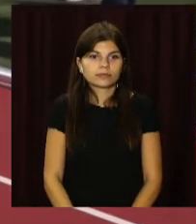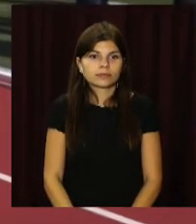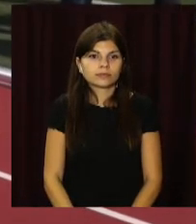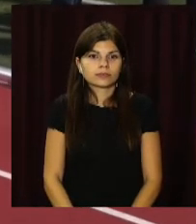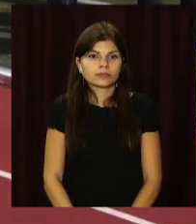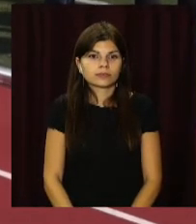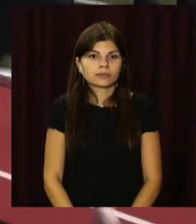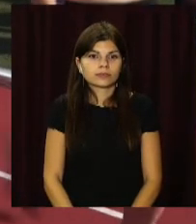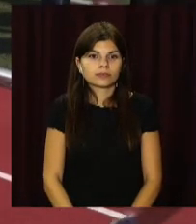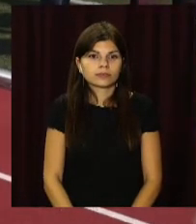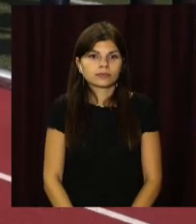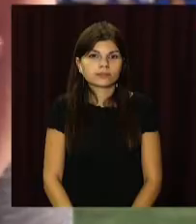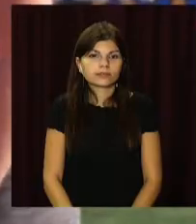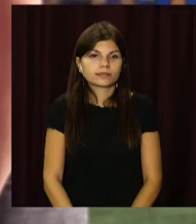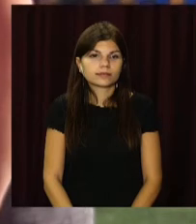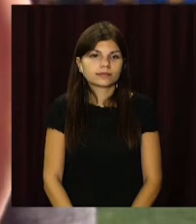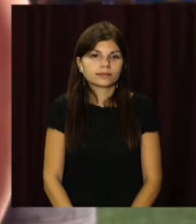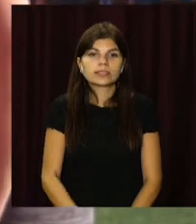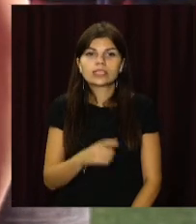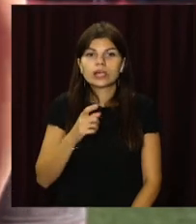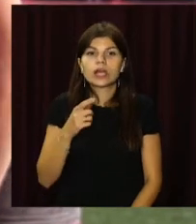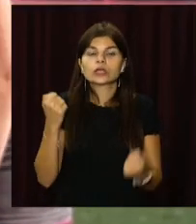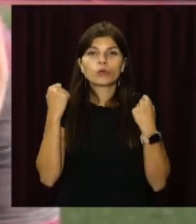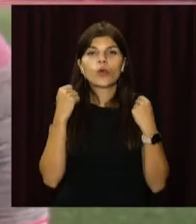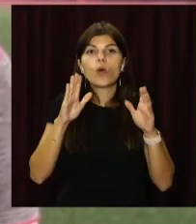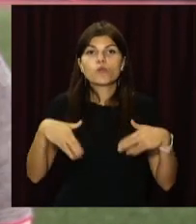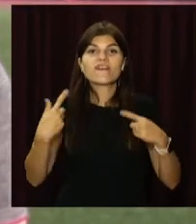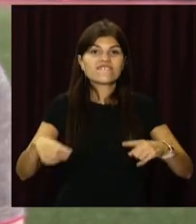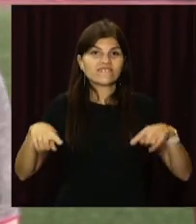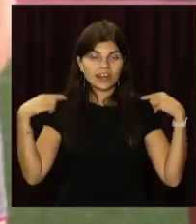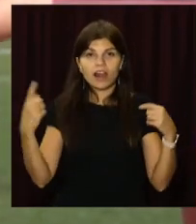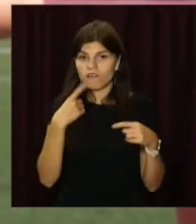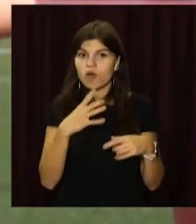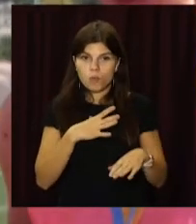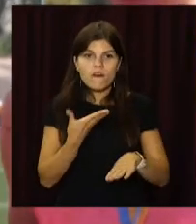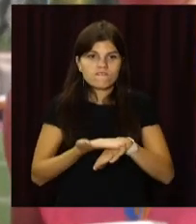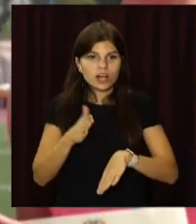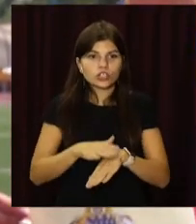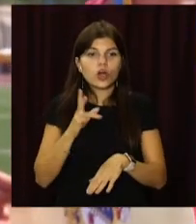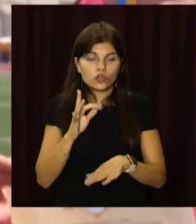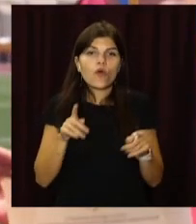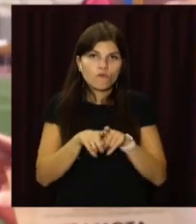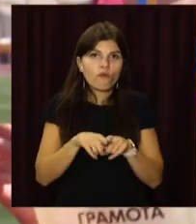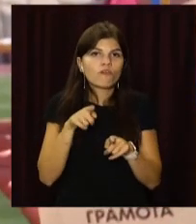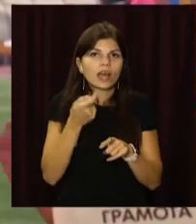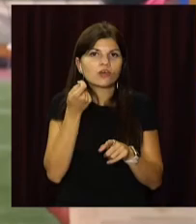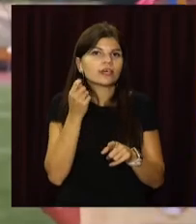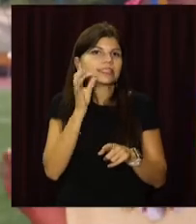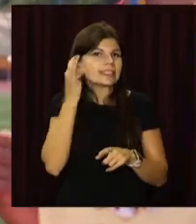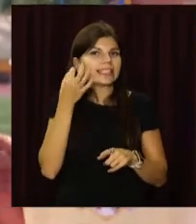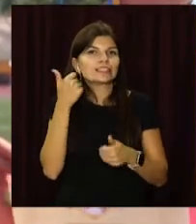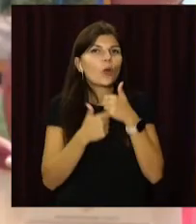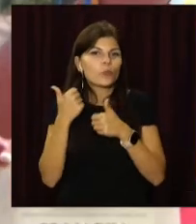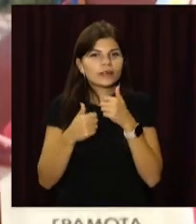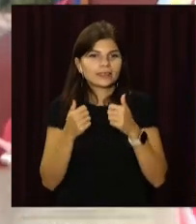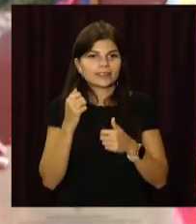Перше. Записав. Спортсменка після фінішу зізнається, було важко, втім таки вона перехитрувала